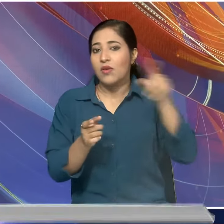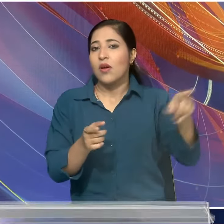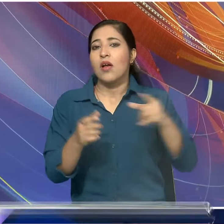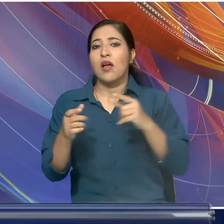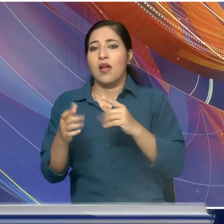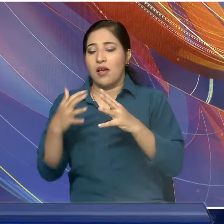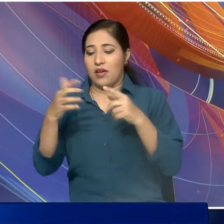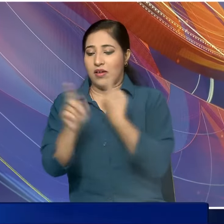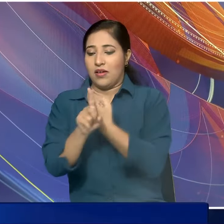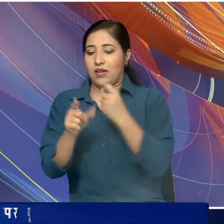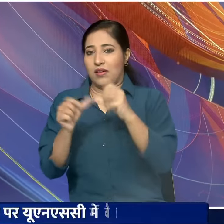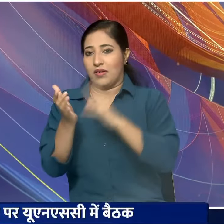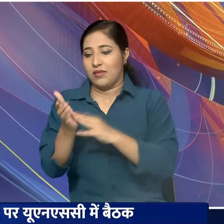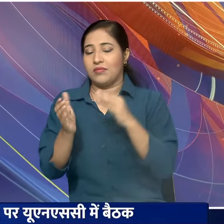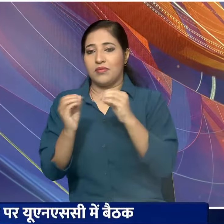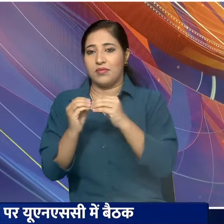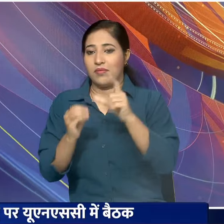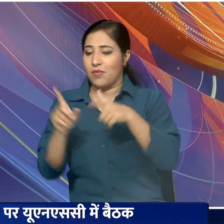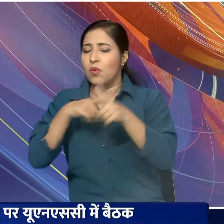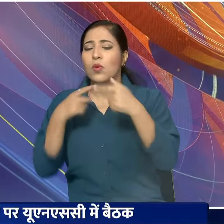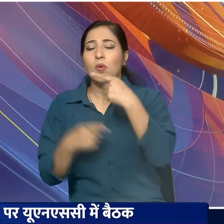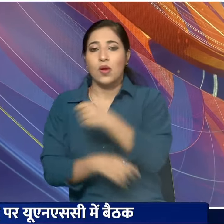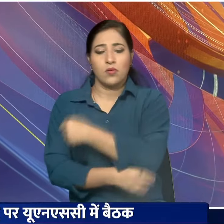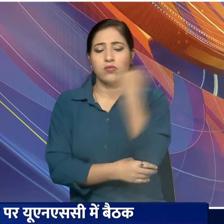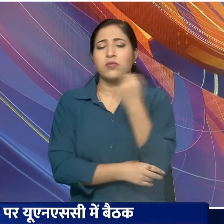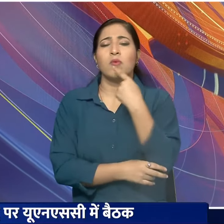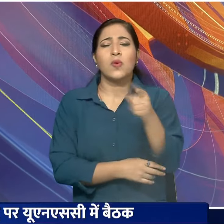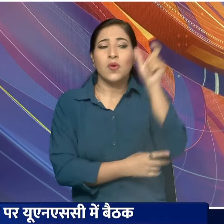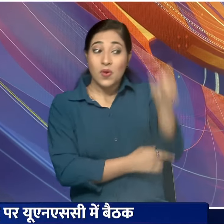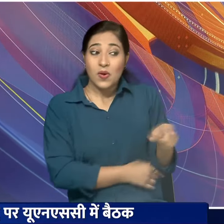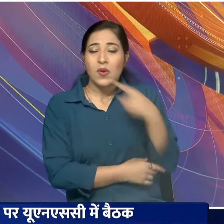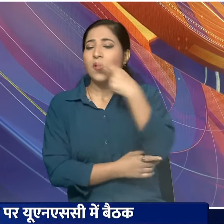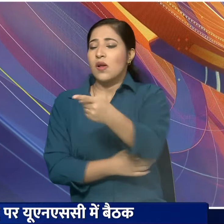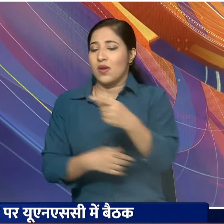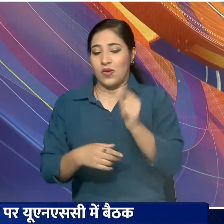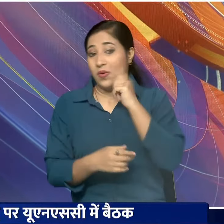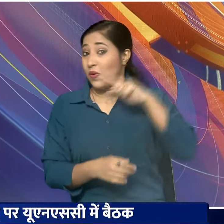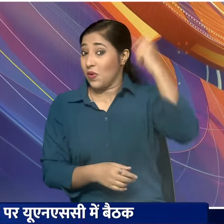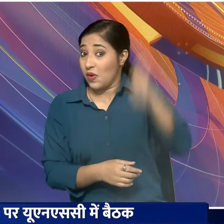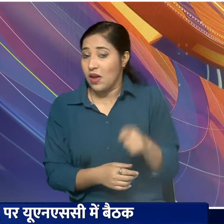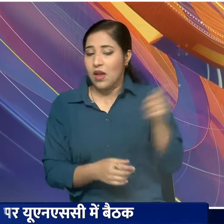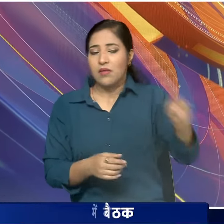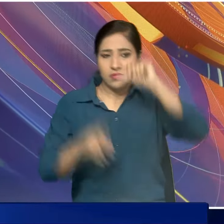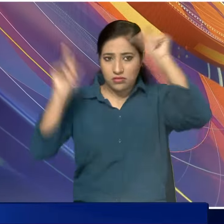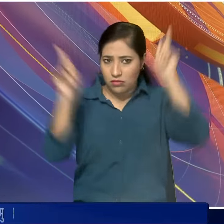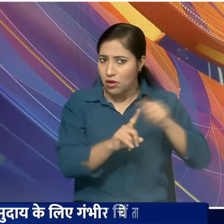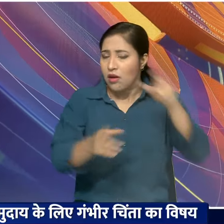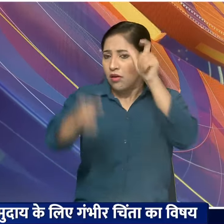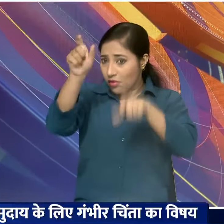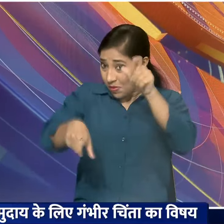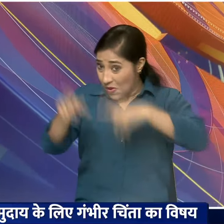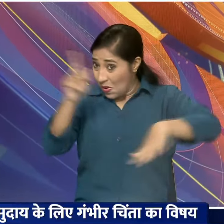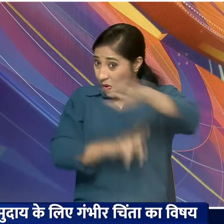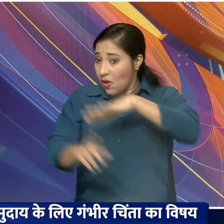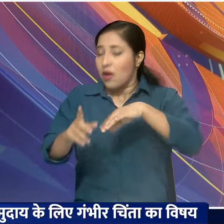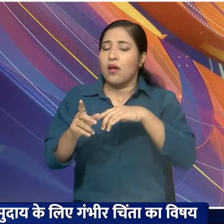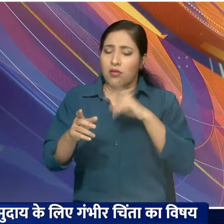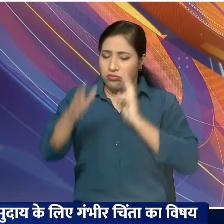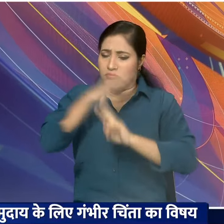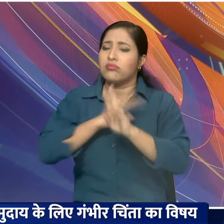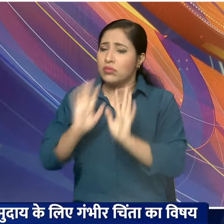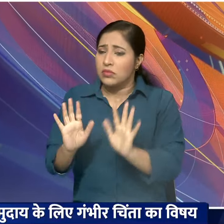युद्ध पर भारत का पक्ष रखा। इस दौरान उन्होंने कहा कि यूक्रेन संघर्ष के लिए भारत का दृष्टिकोण मानव केंद्रित बना रहेगा। साथ में